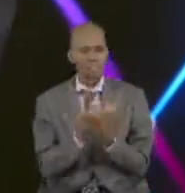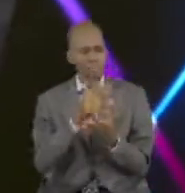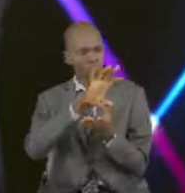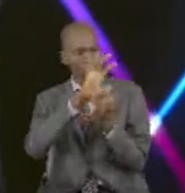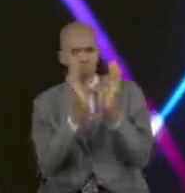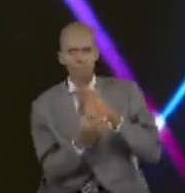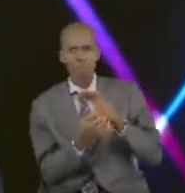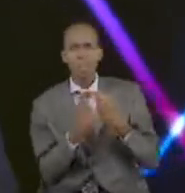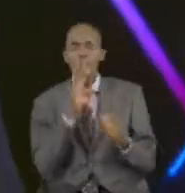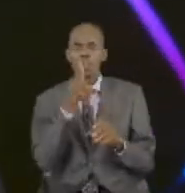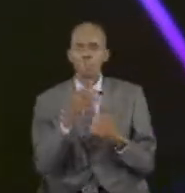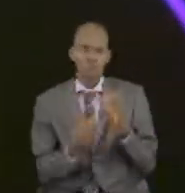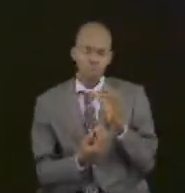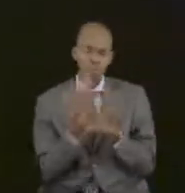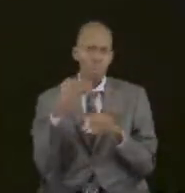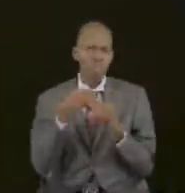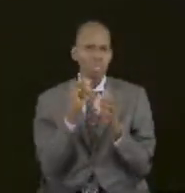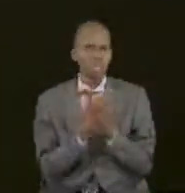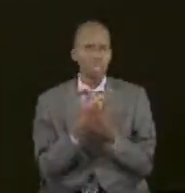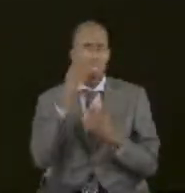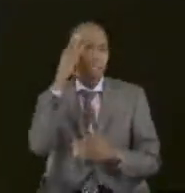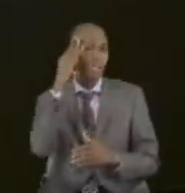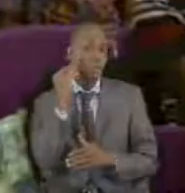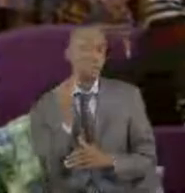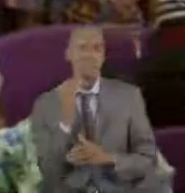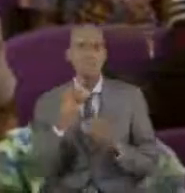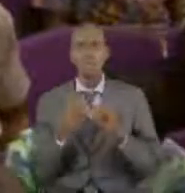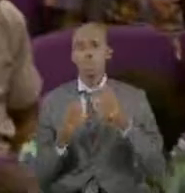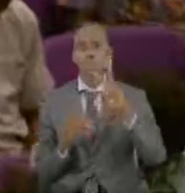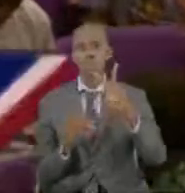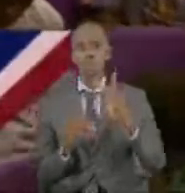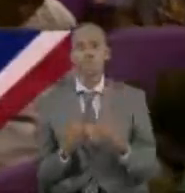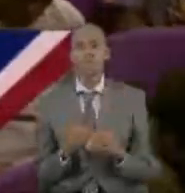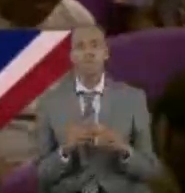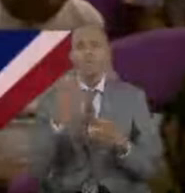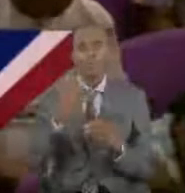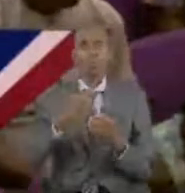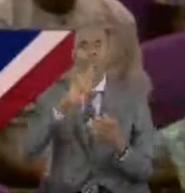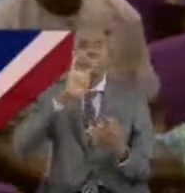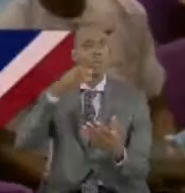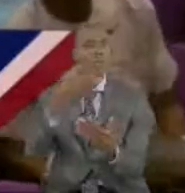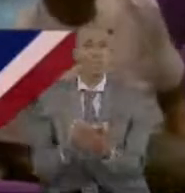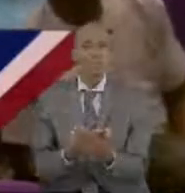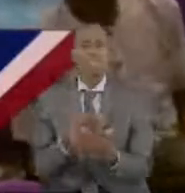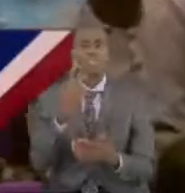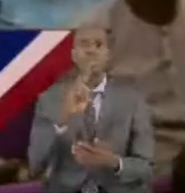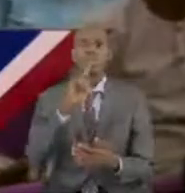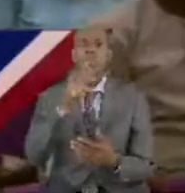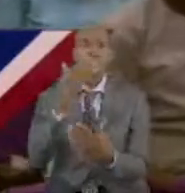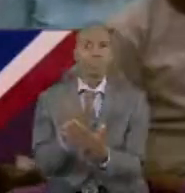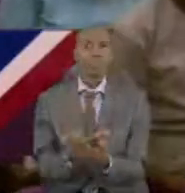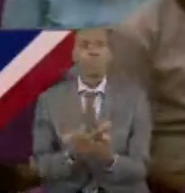de cette expérience voyons numéro 2 ici le numéro 2 c'est quoi c'est l'objectif évident